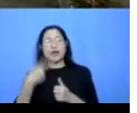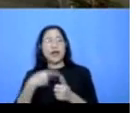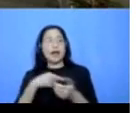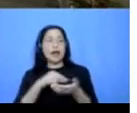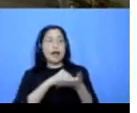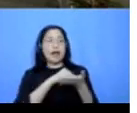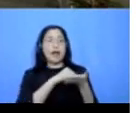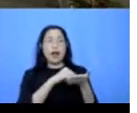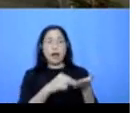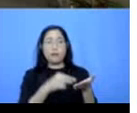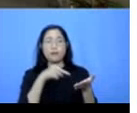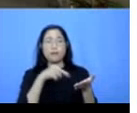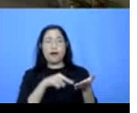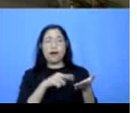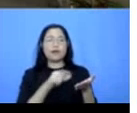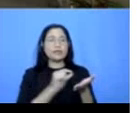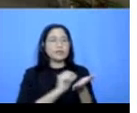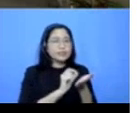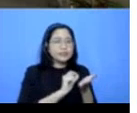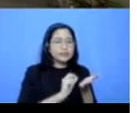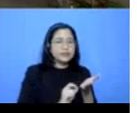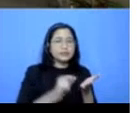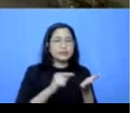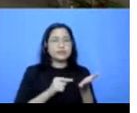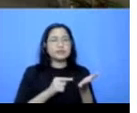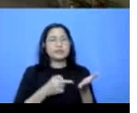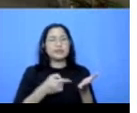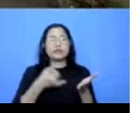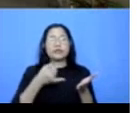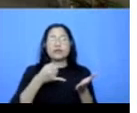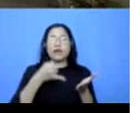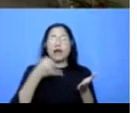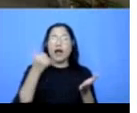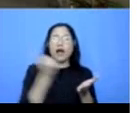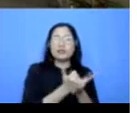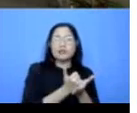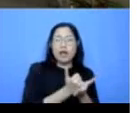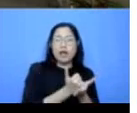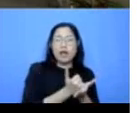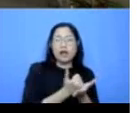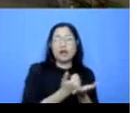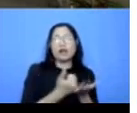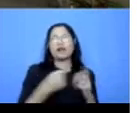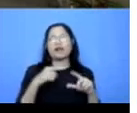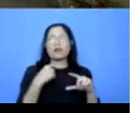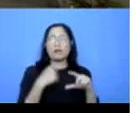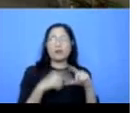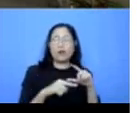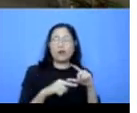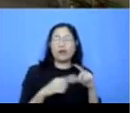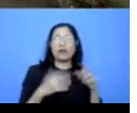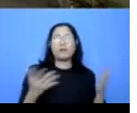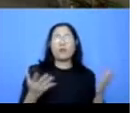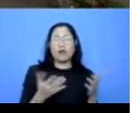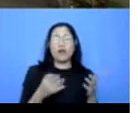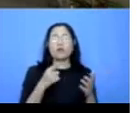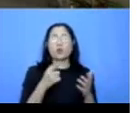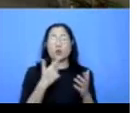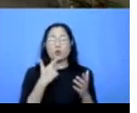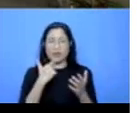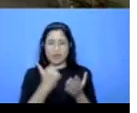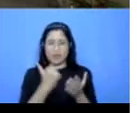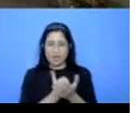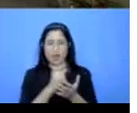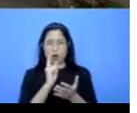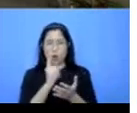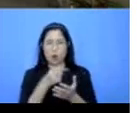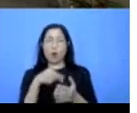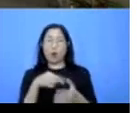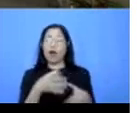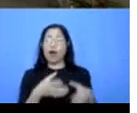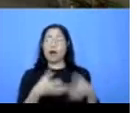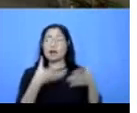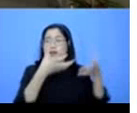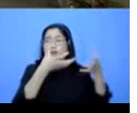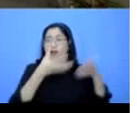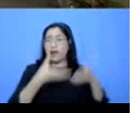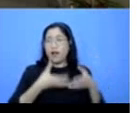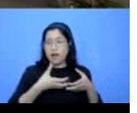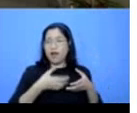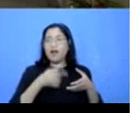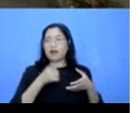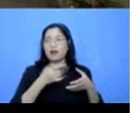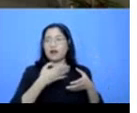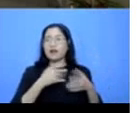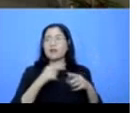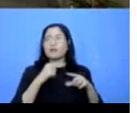asal dan juga emailnya. Itu yang paling penting, karena nanti kalau Bapak dan Ibu mendapatkan hadiahnya, kami bisa menghubungi ke email yang